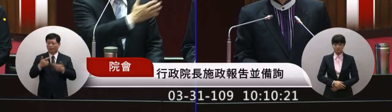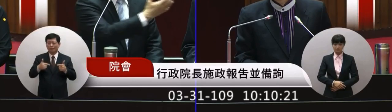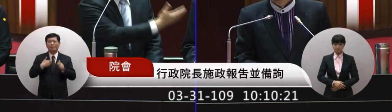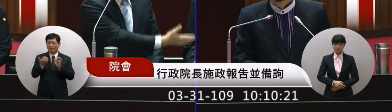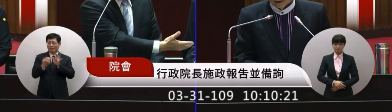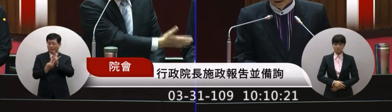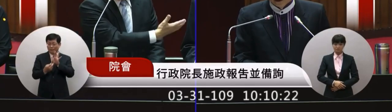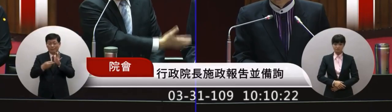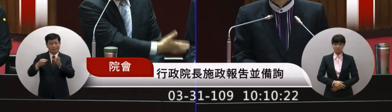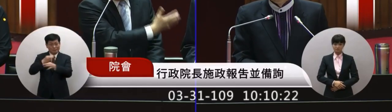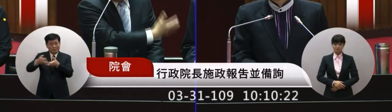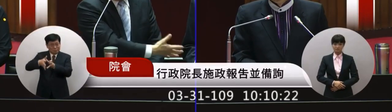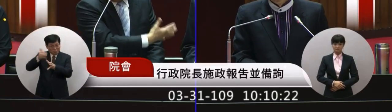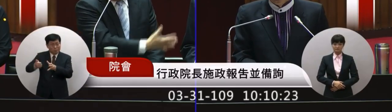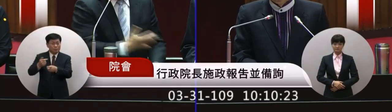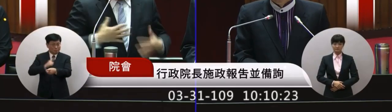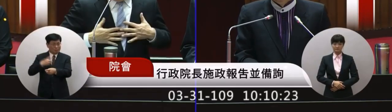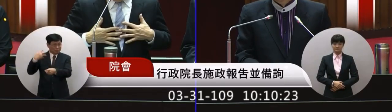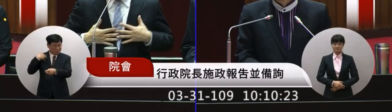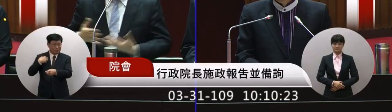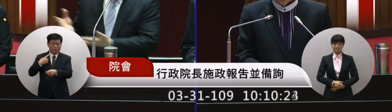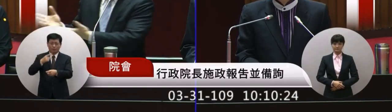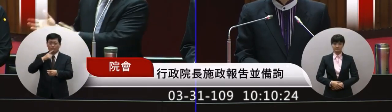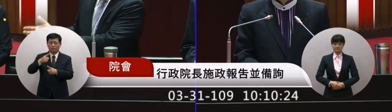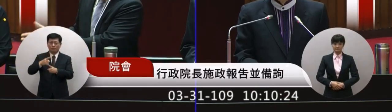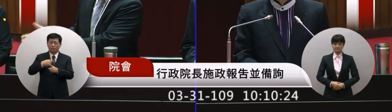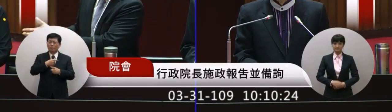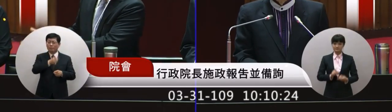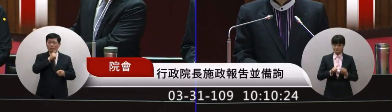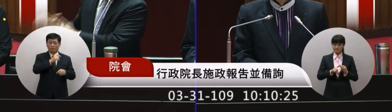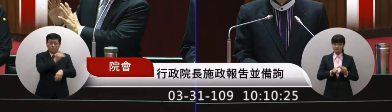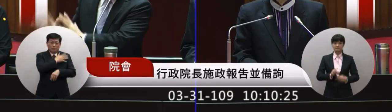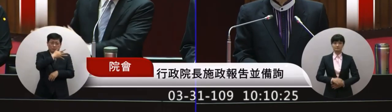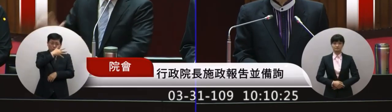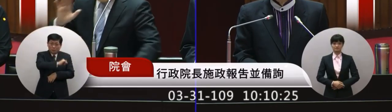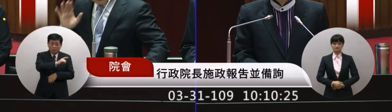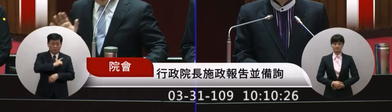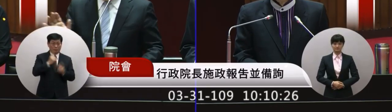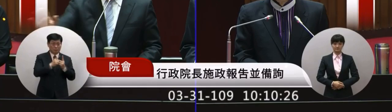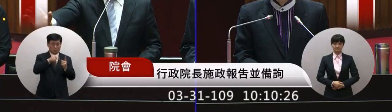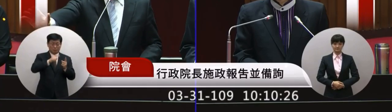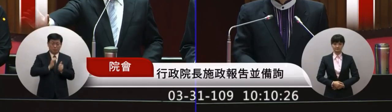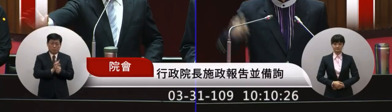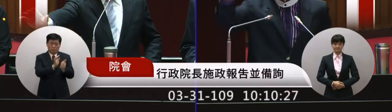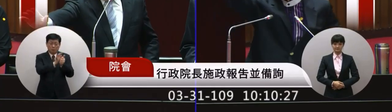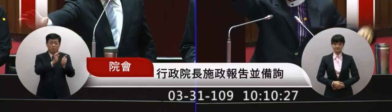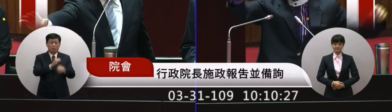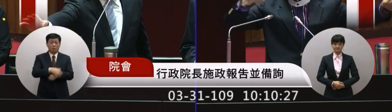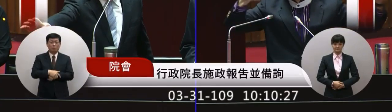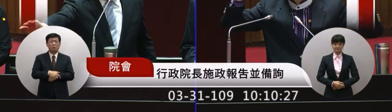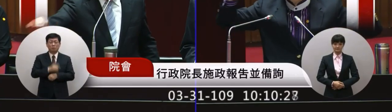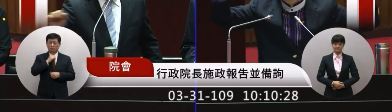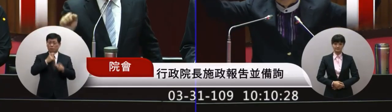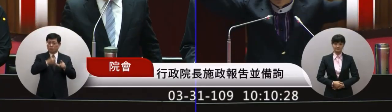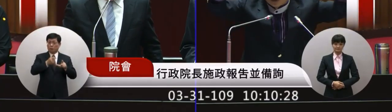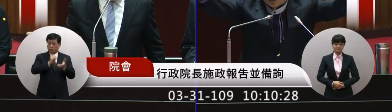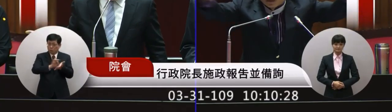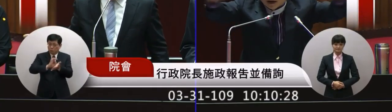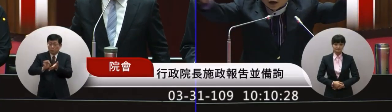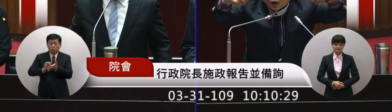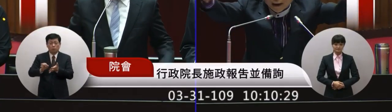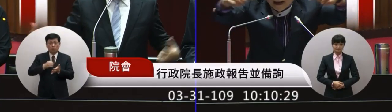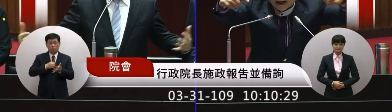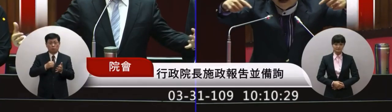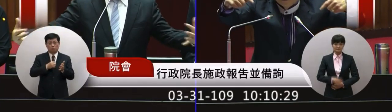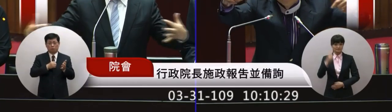头拄仔讲，经济部长的经济比我较捌。 对。 陈美玲主委，伊对这推动，啊，这个公共支出， 两个跨